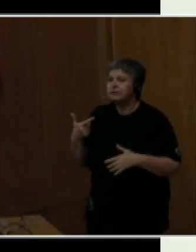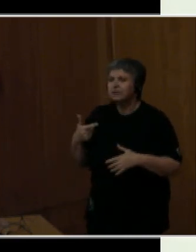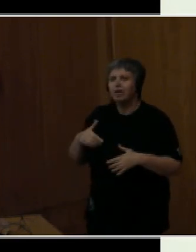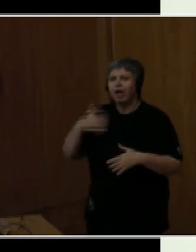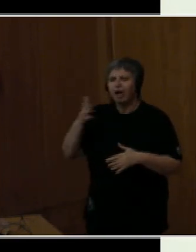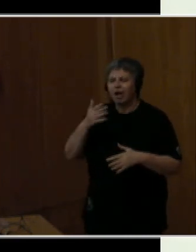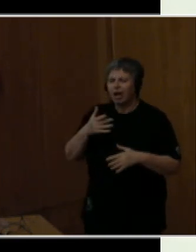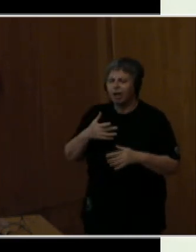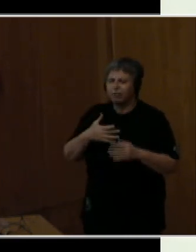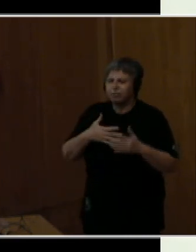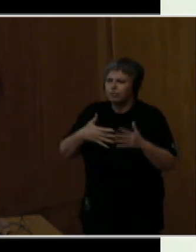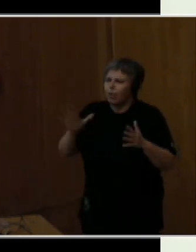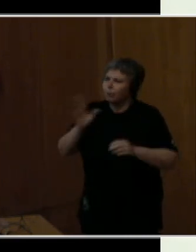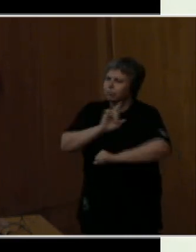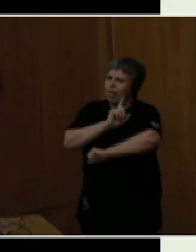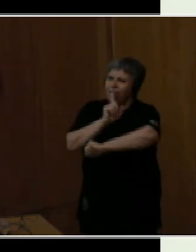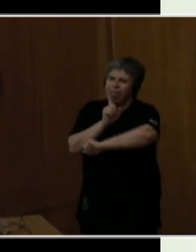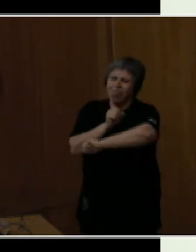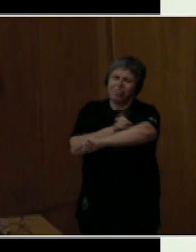exabytes, τα οποία είναι